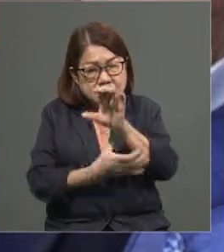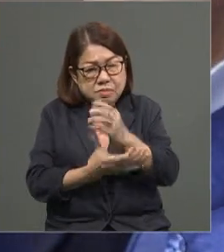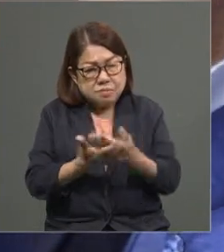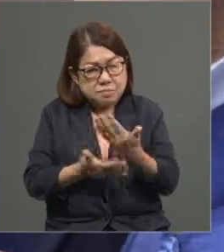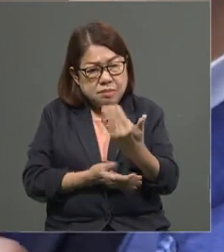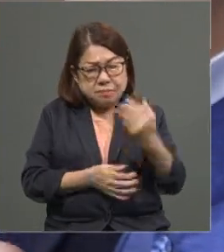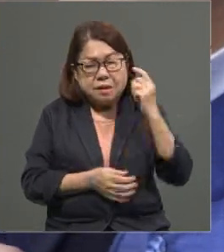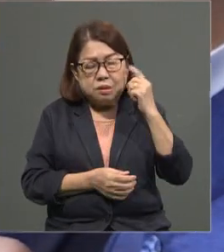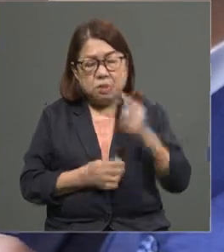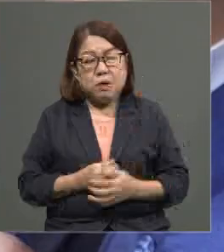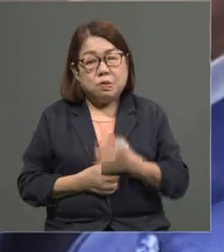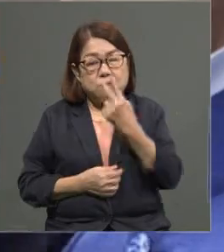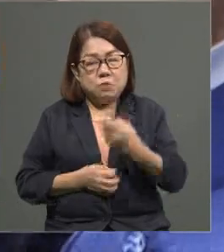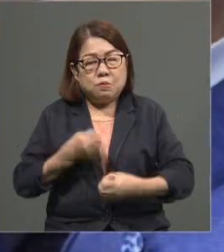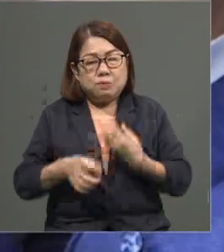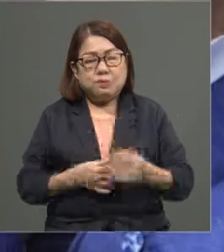ฮะ